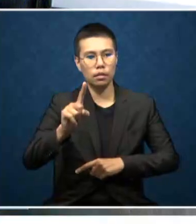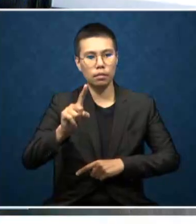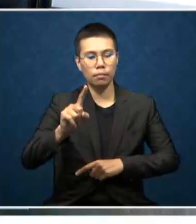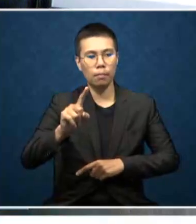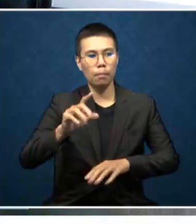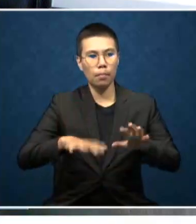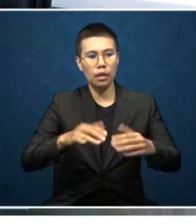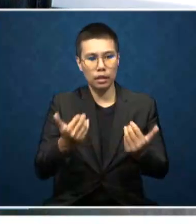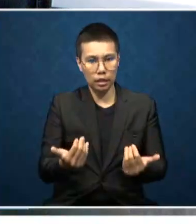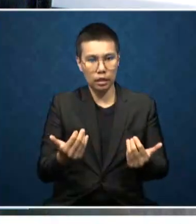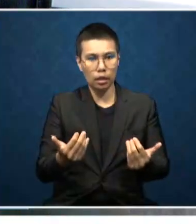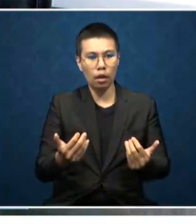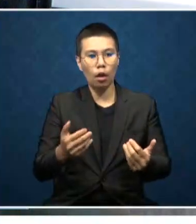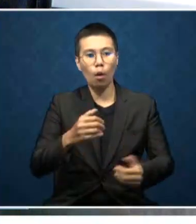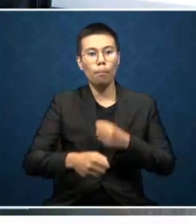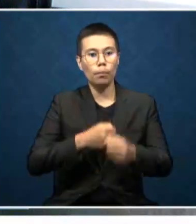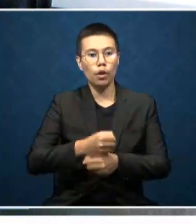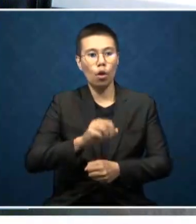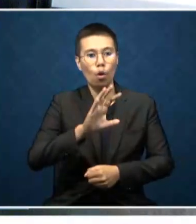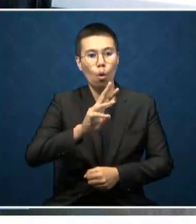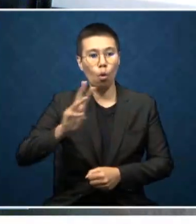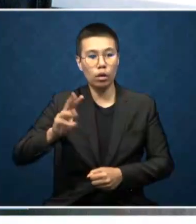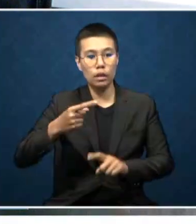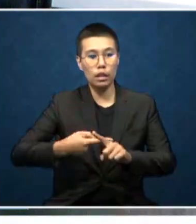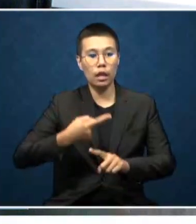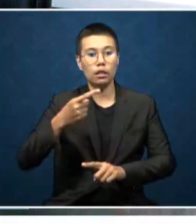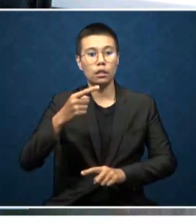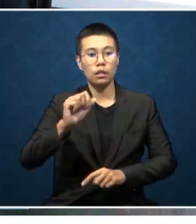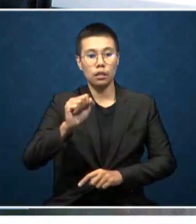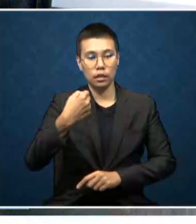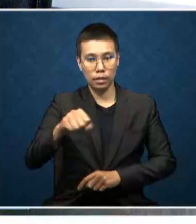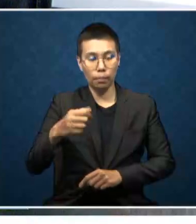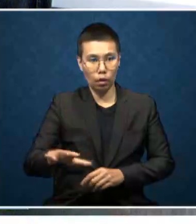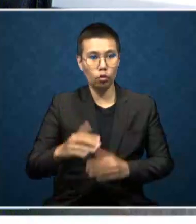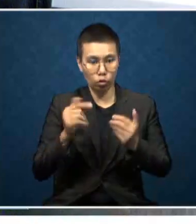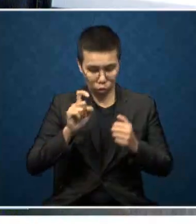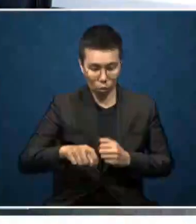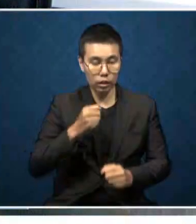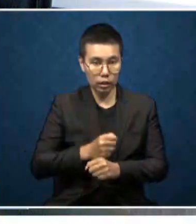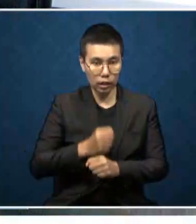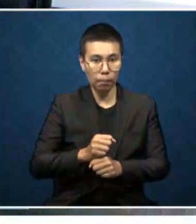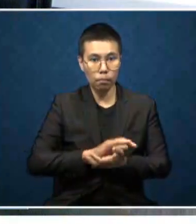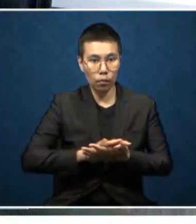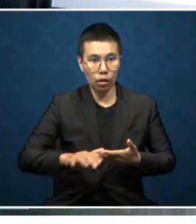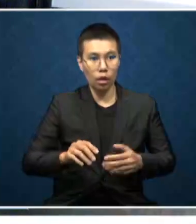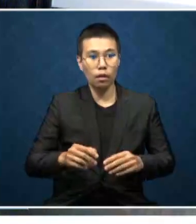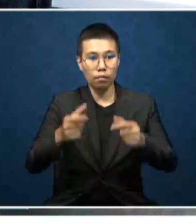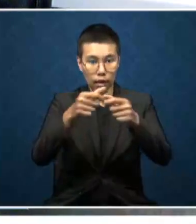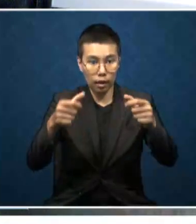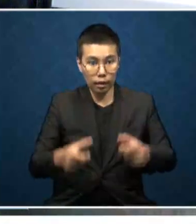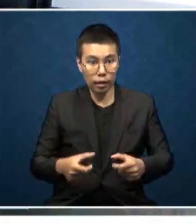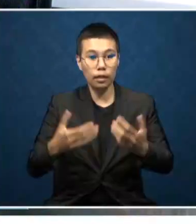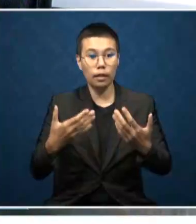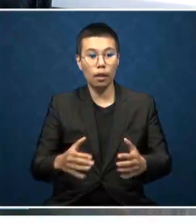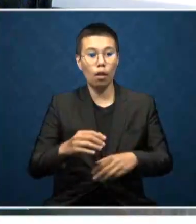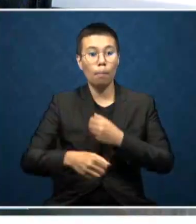เรา2566ตุลาคมแล้วมันก็คงจะต้องมีการดำเนินการละและรายงานของท่านในวันนี้ก็เป็นการราย